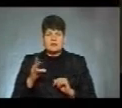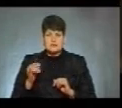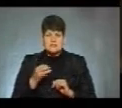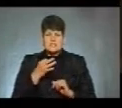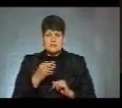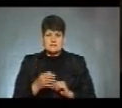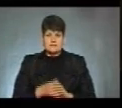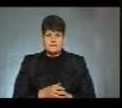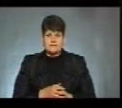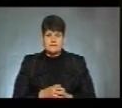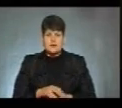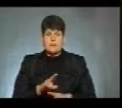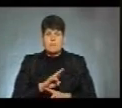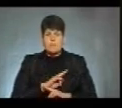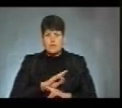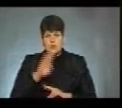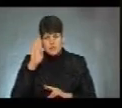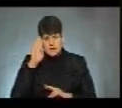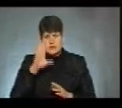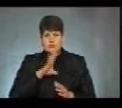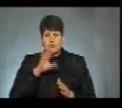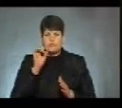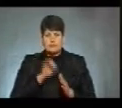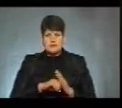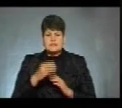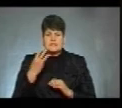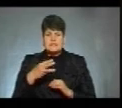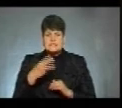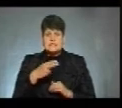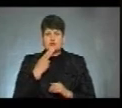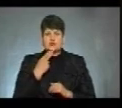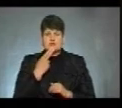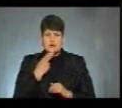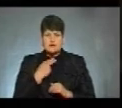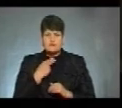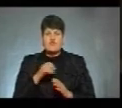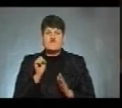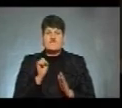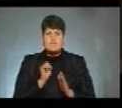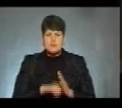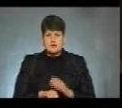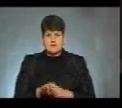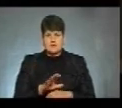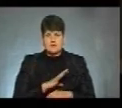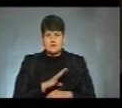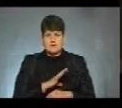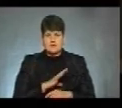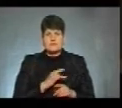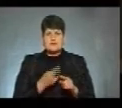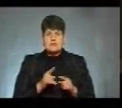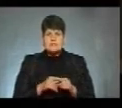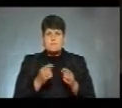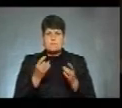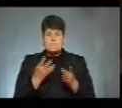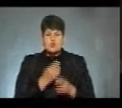сказав. Покійний був вбитий 30 червня. Вбитий був. Це просто